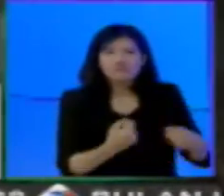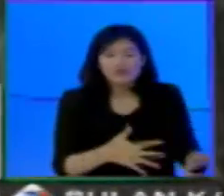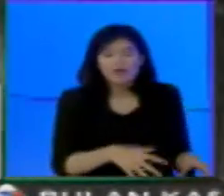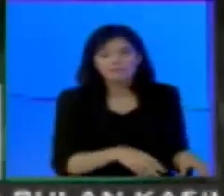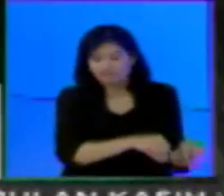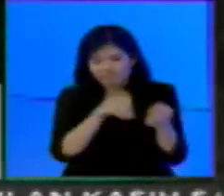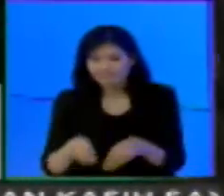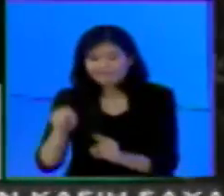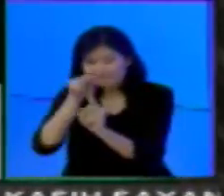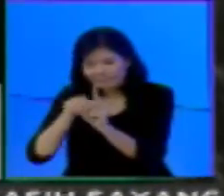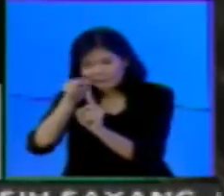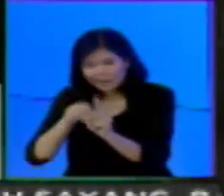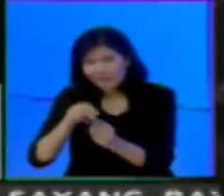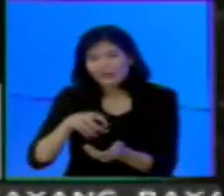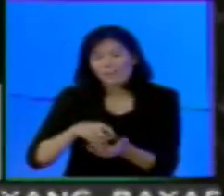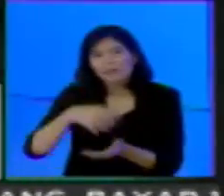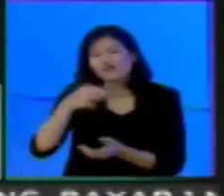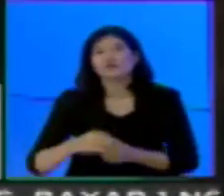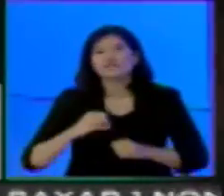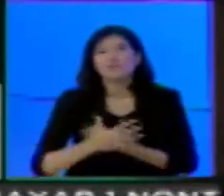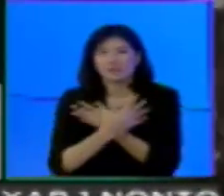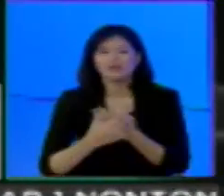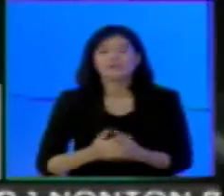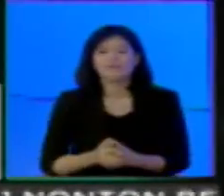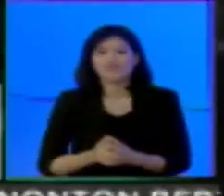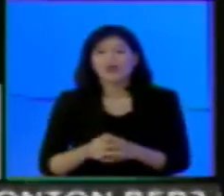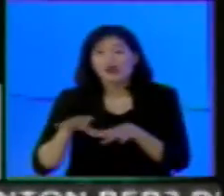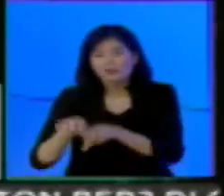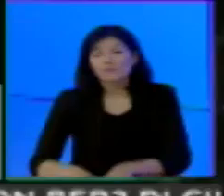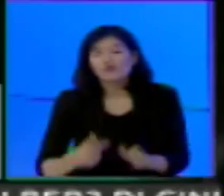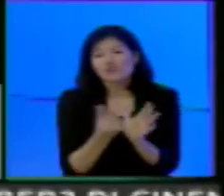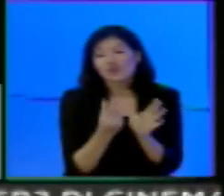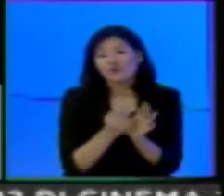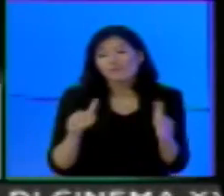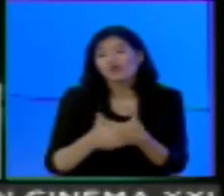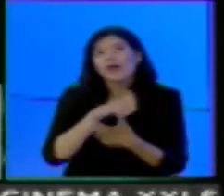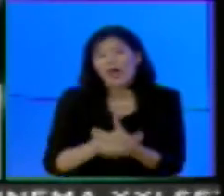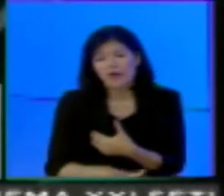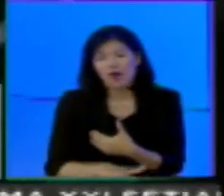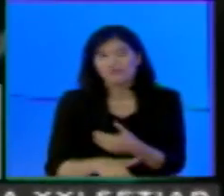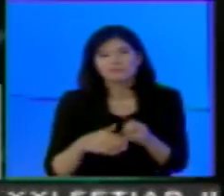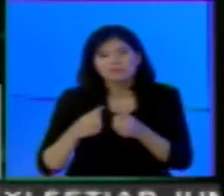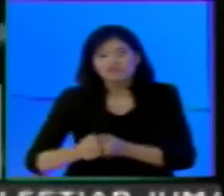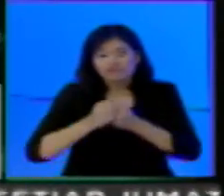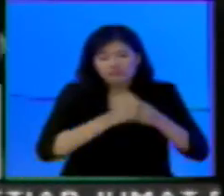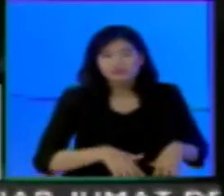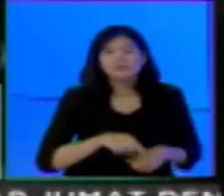di Polsekta Samarinda Kota. Pelaku dijerat Undang-Undang Perlindungan Anak dan Kekerasan Seksual dengan hukuman penjara